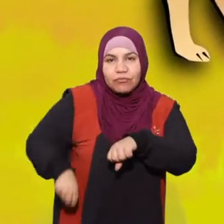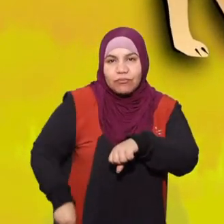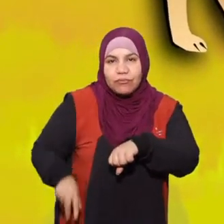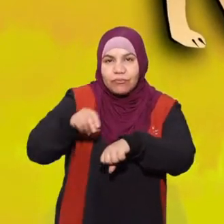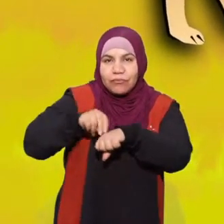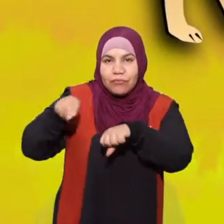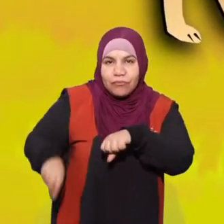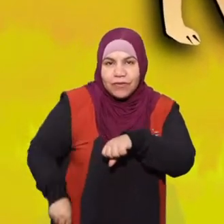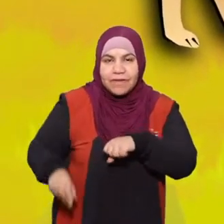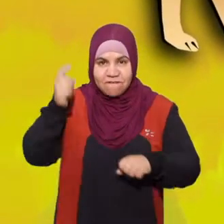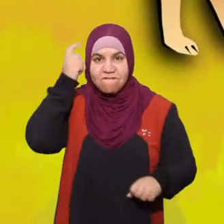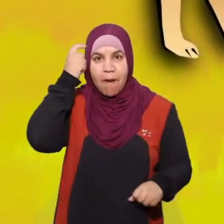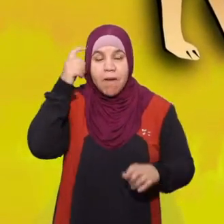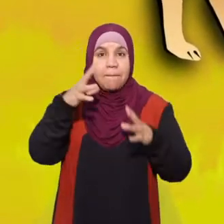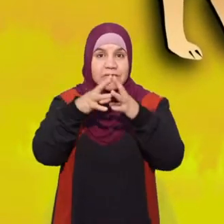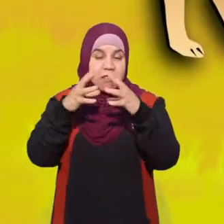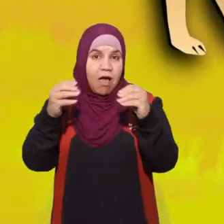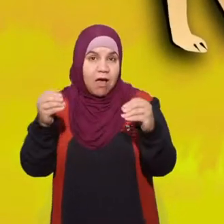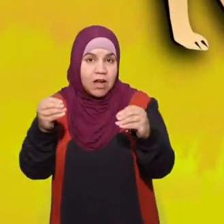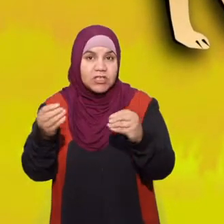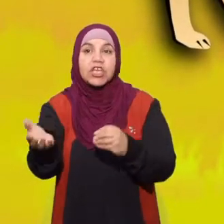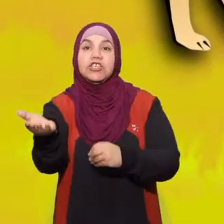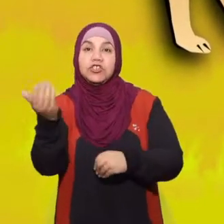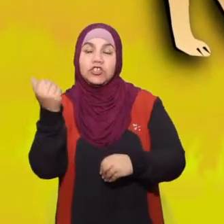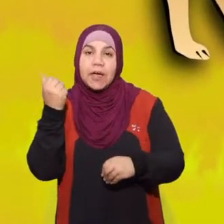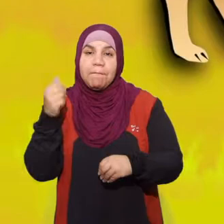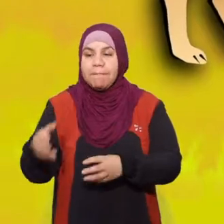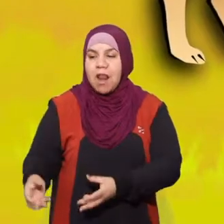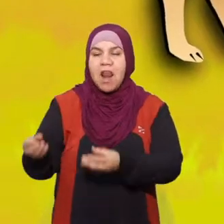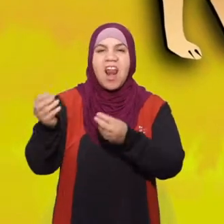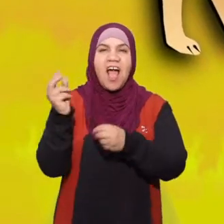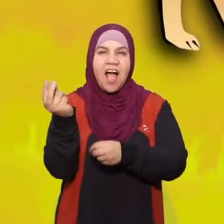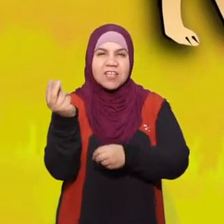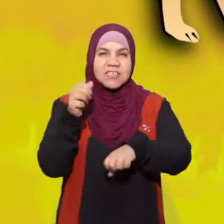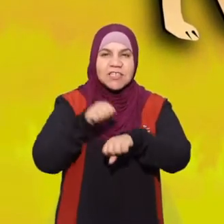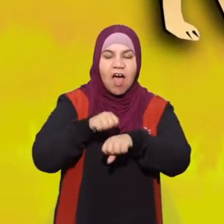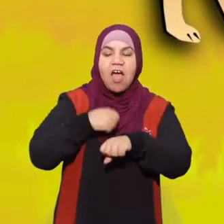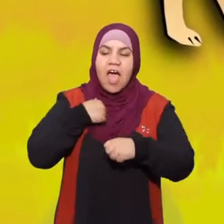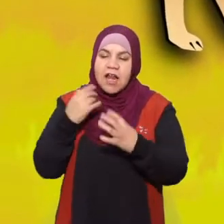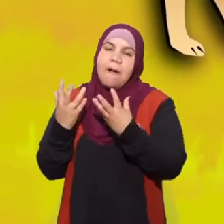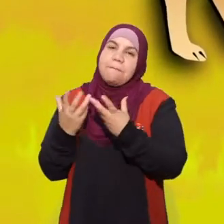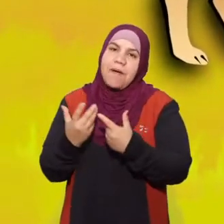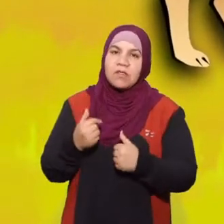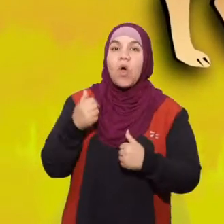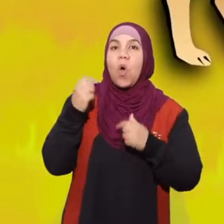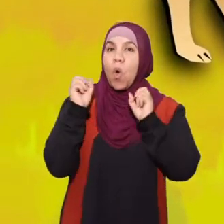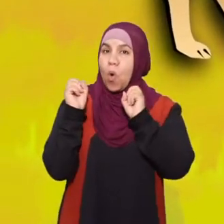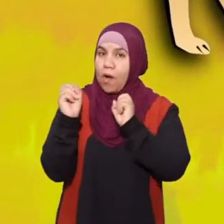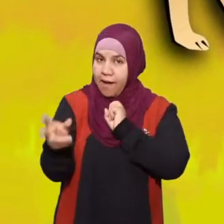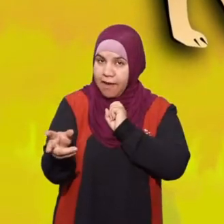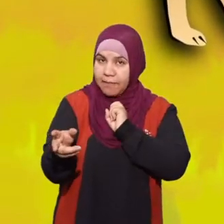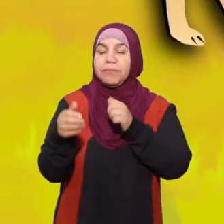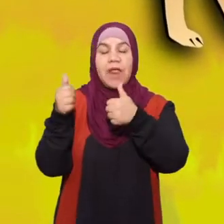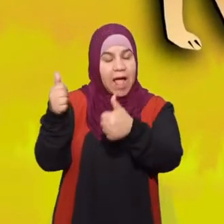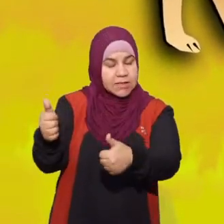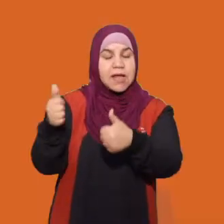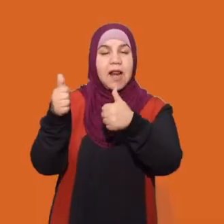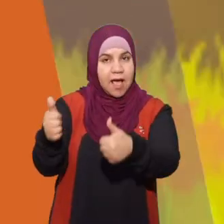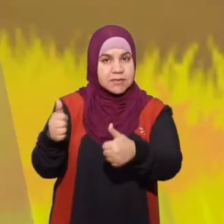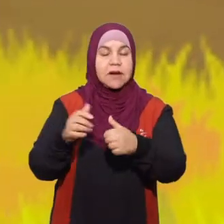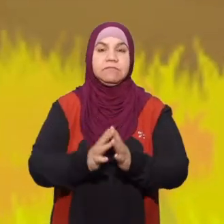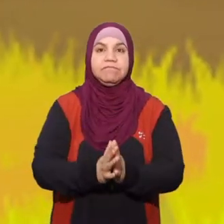صغيرة. وعندما تنتهي أحضر لي ما في جيبك من الحصى كي أعده أنا. حسنا